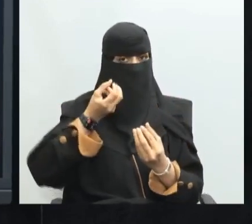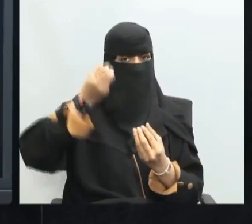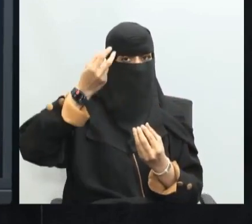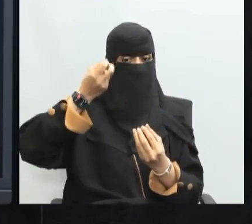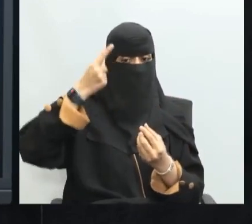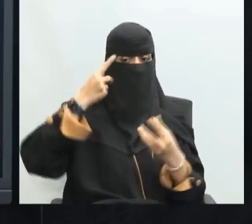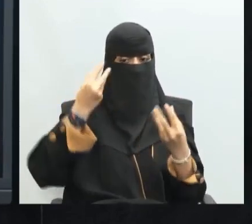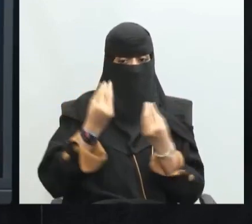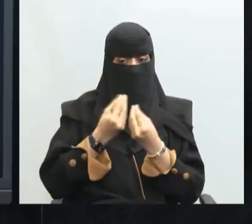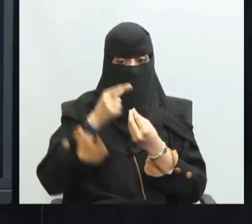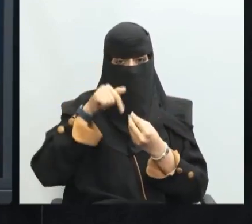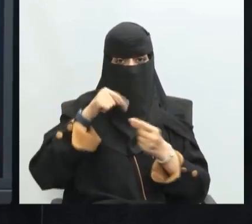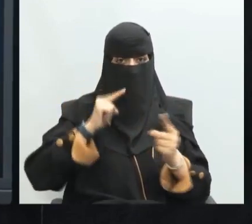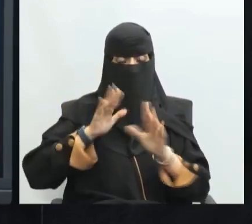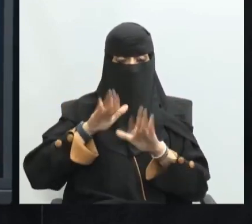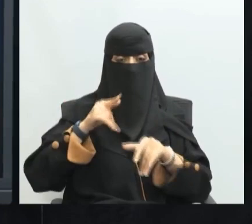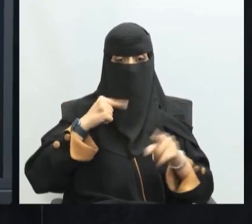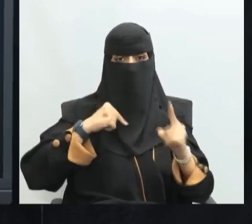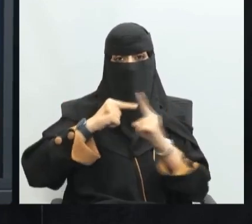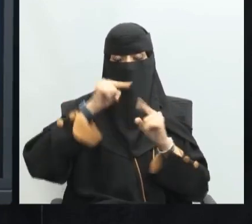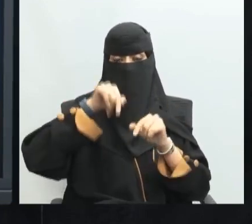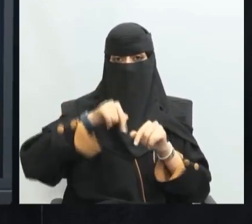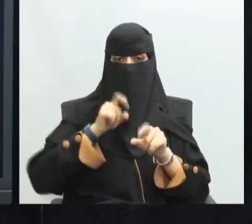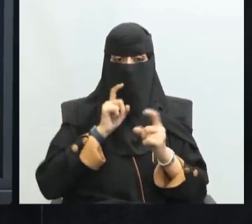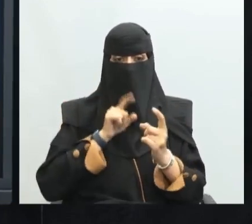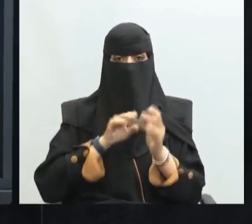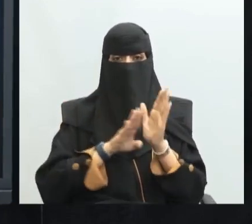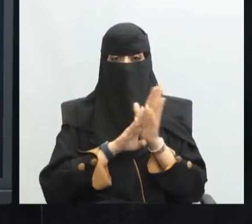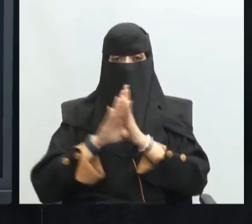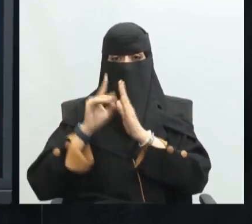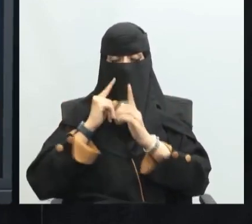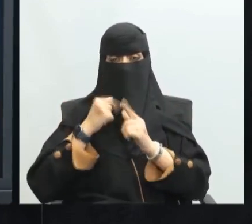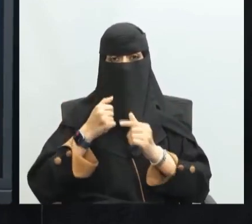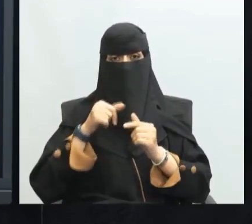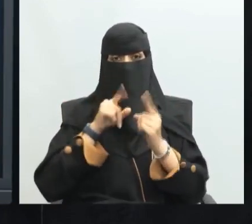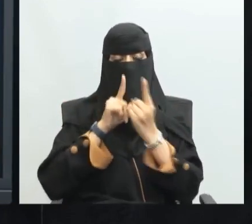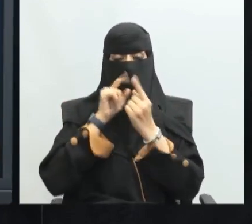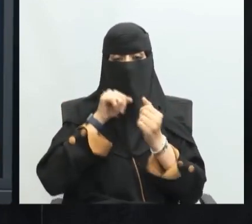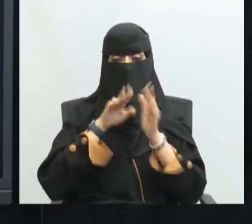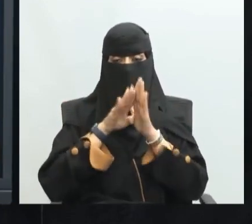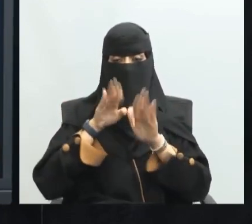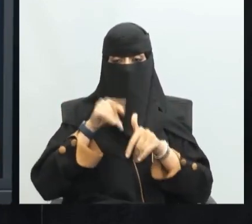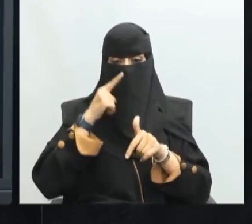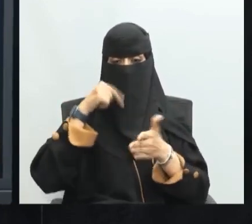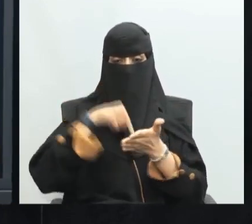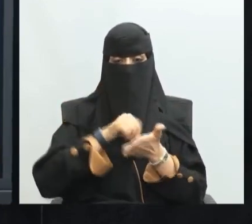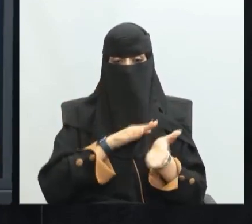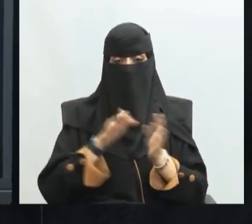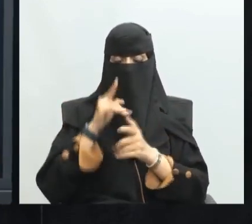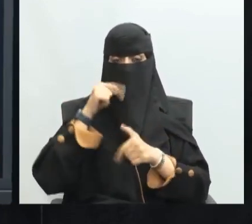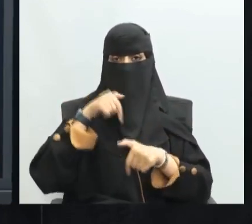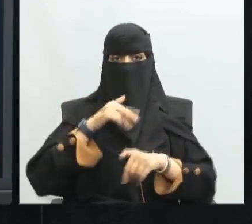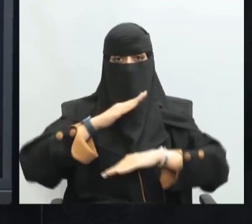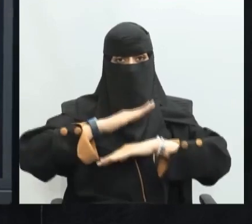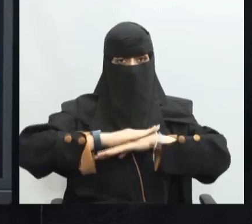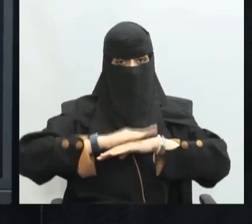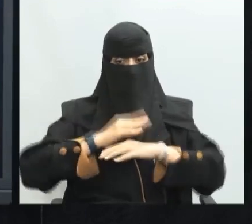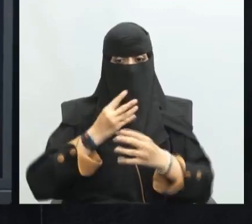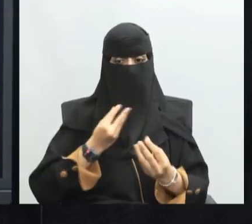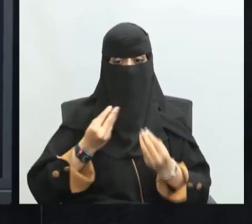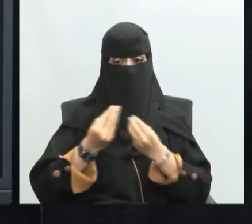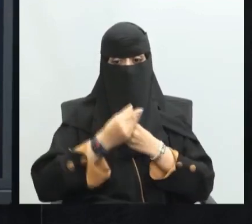من اهداف الحوار كما نعلم تعزيز المواقف الايجابيه ودعمها فلا بد من الاحترام